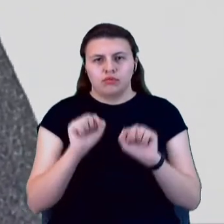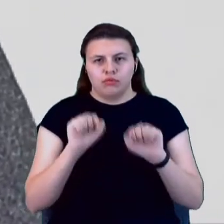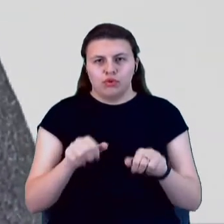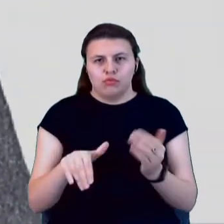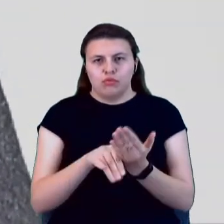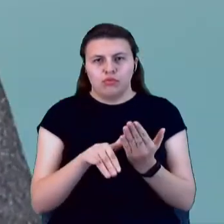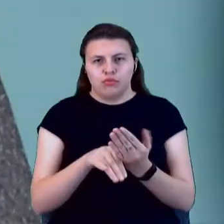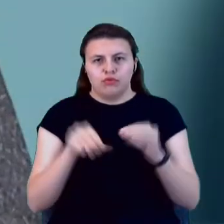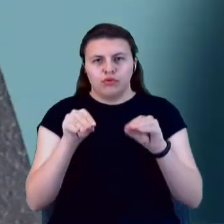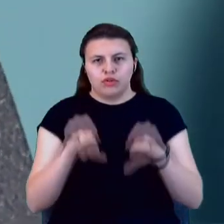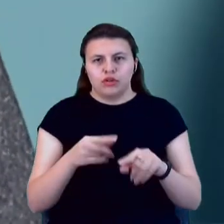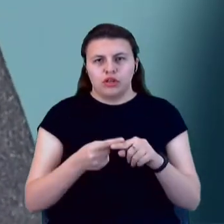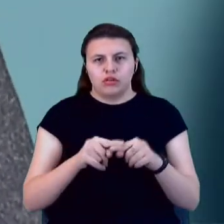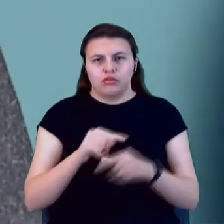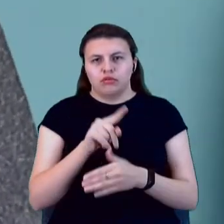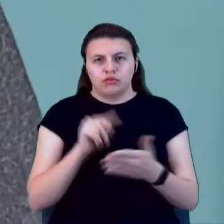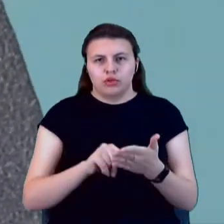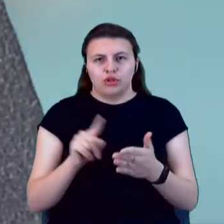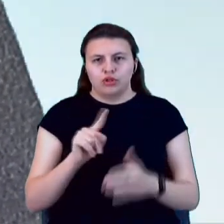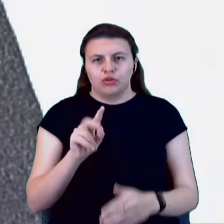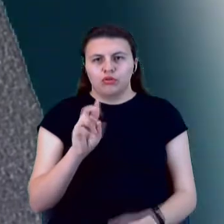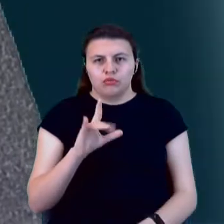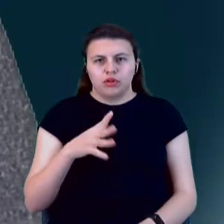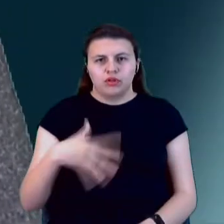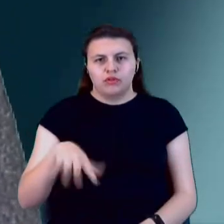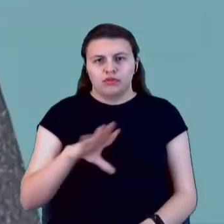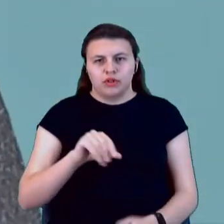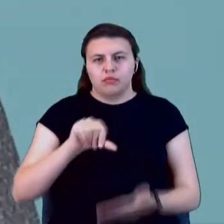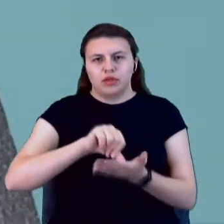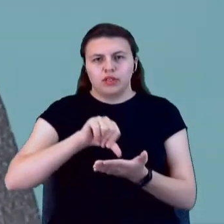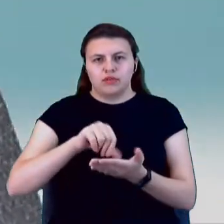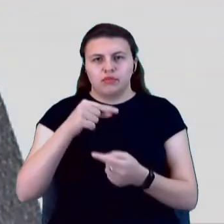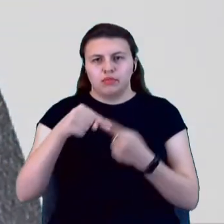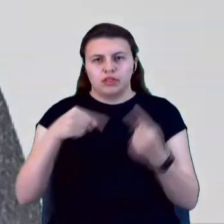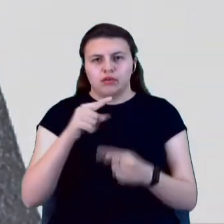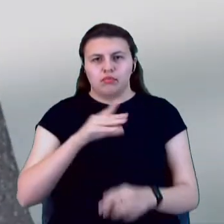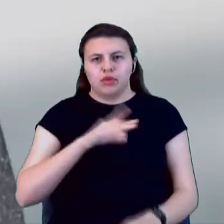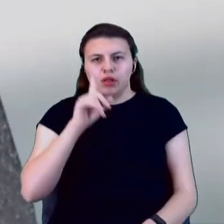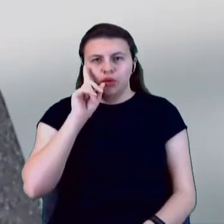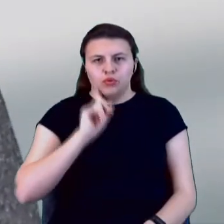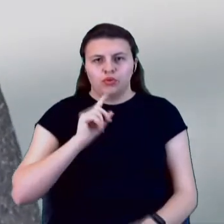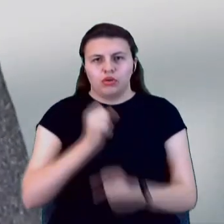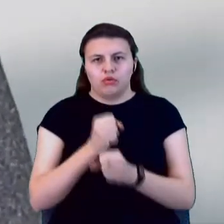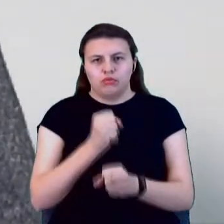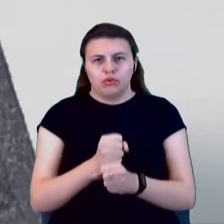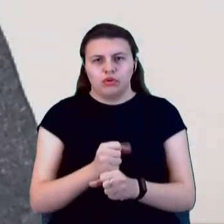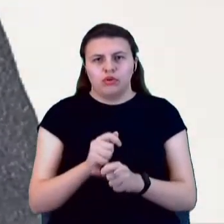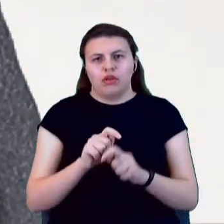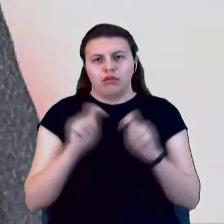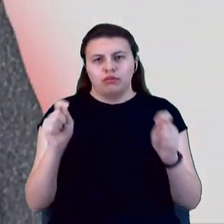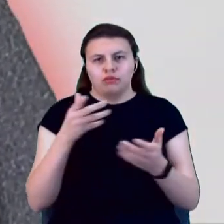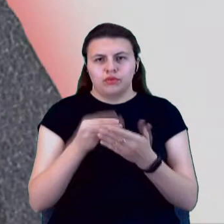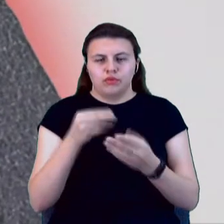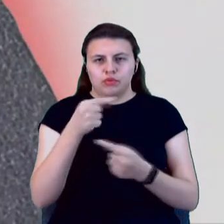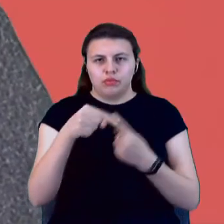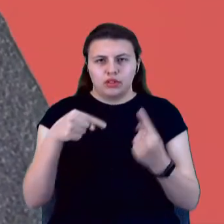данного вопроса, чтобы всем представителям бизнеса было комфортно работать, открывать свой бизнес, создавать